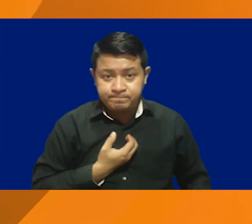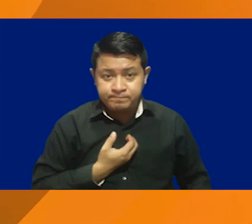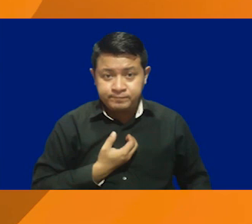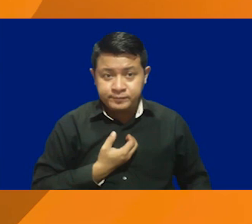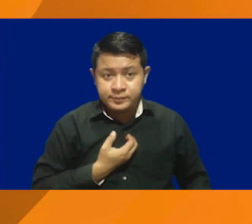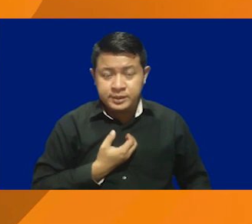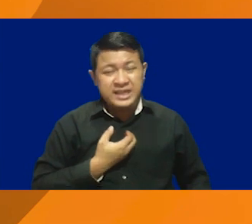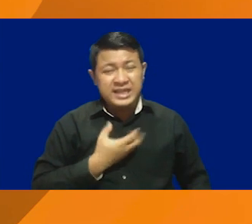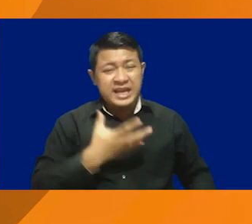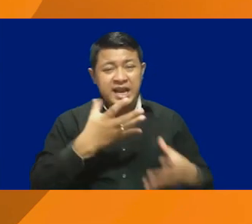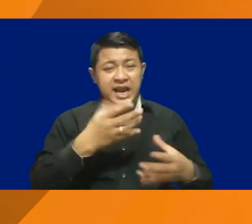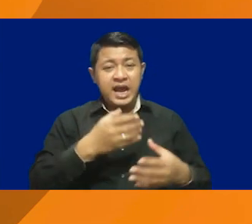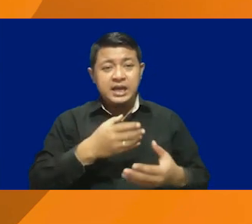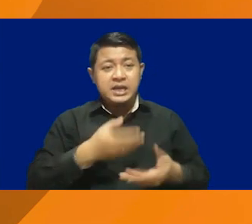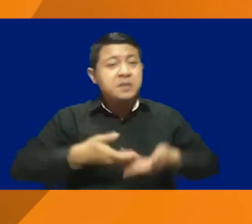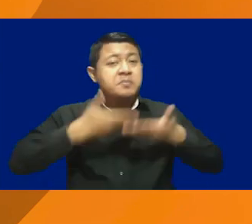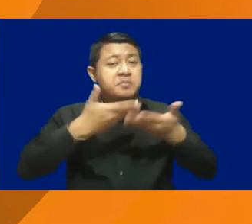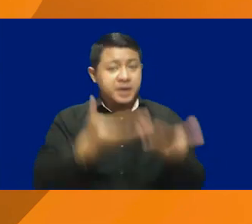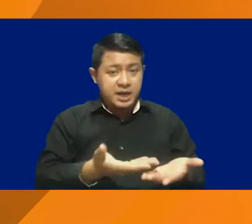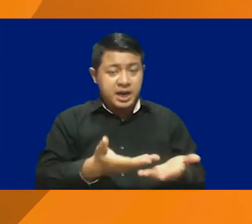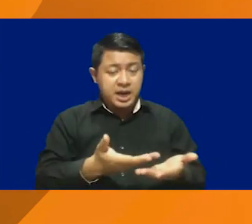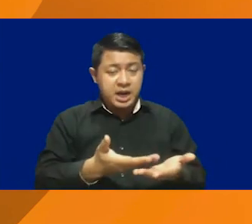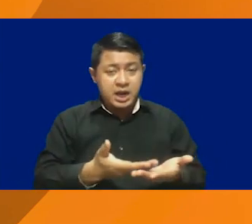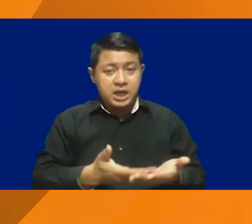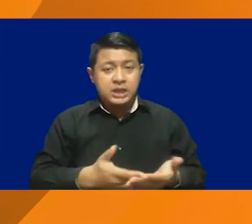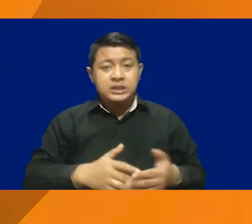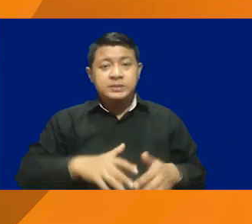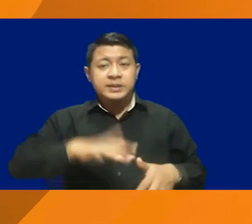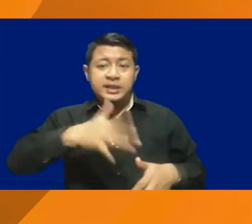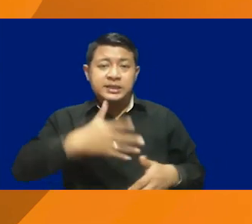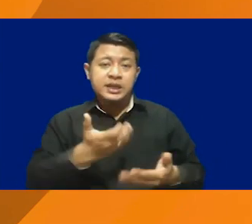keinginan yang tidak diokekan.